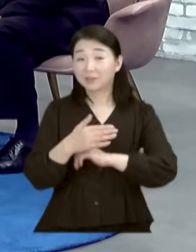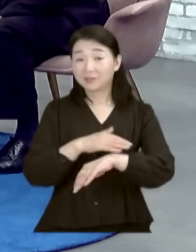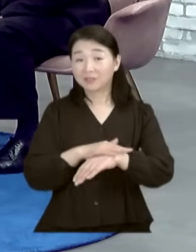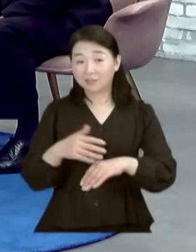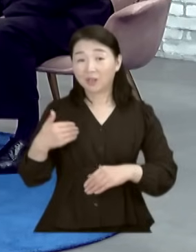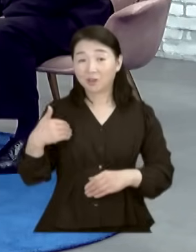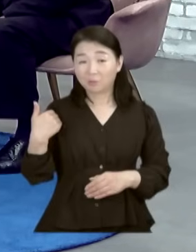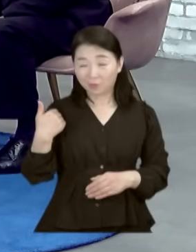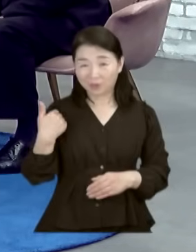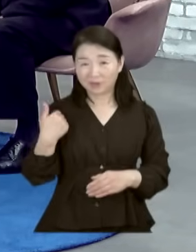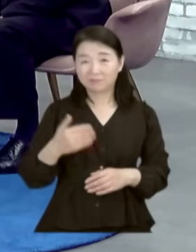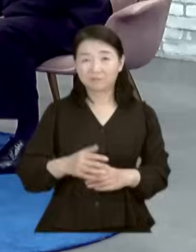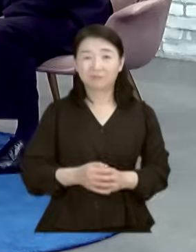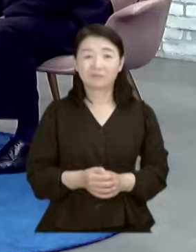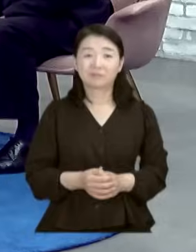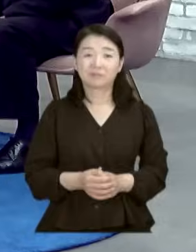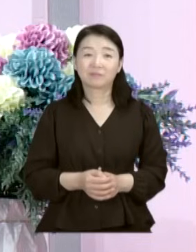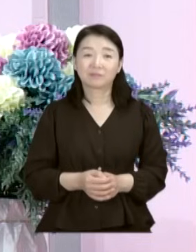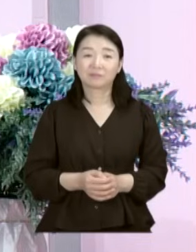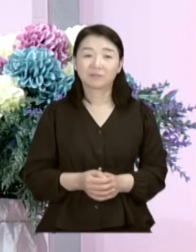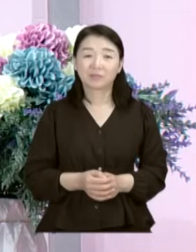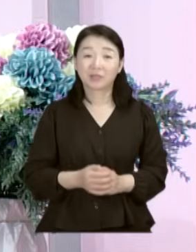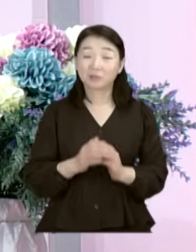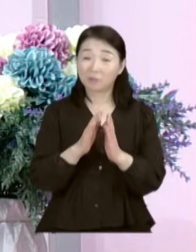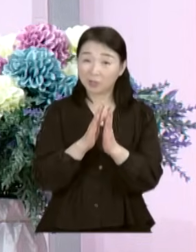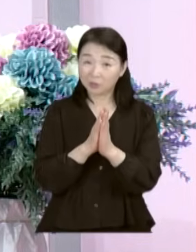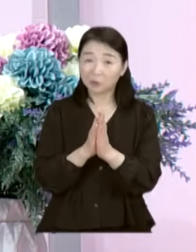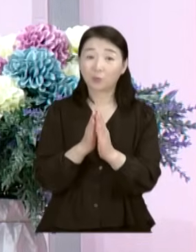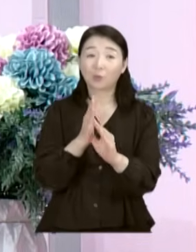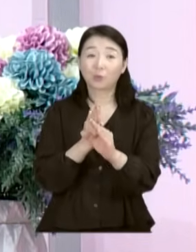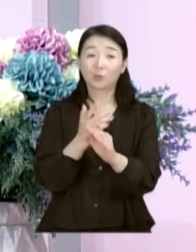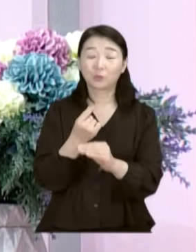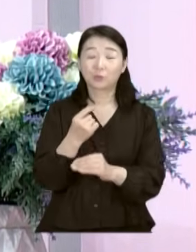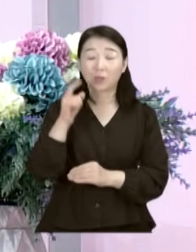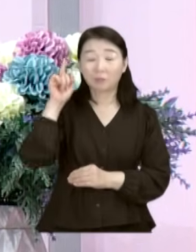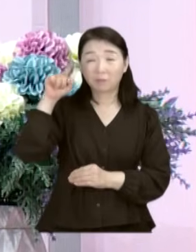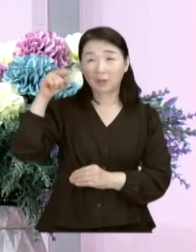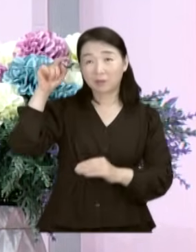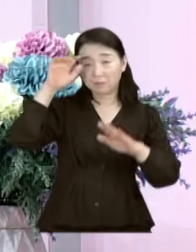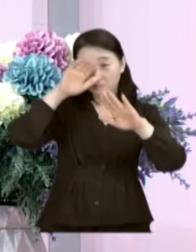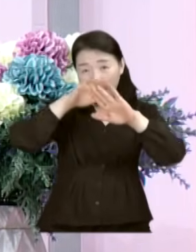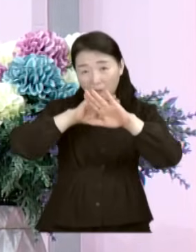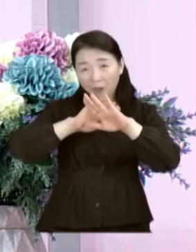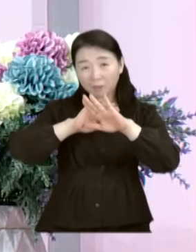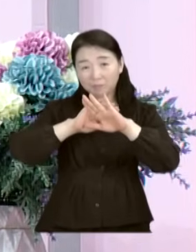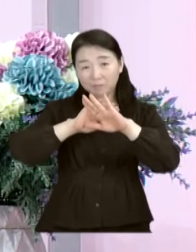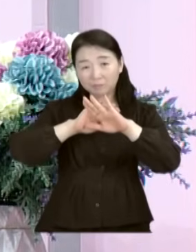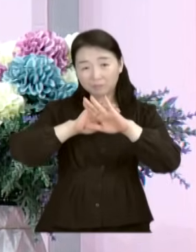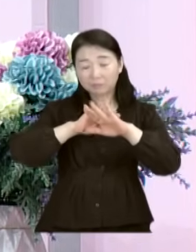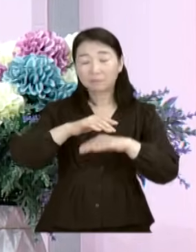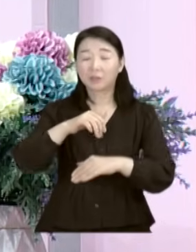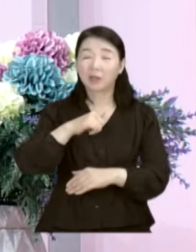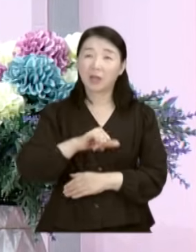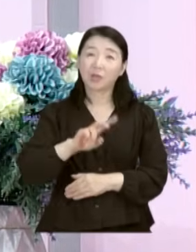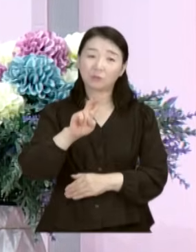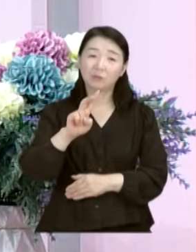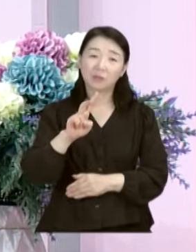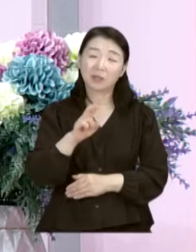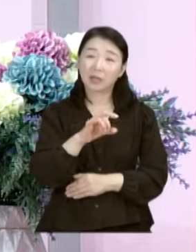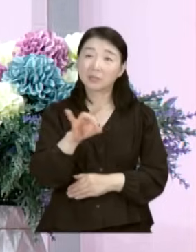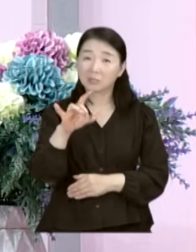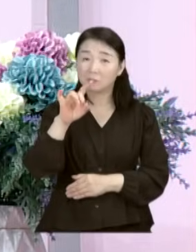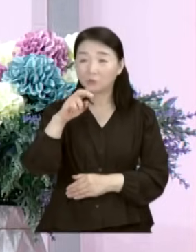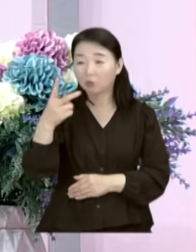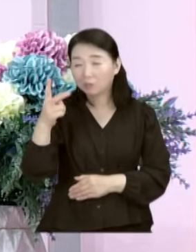어떤 변화가 있는 거는 아직 어리니까 근데 기도를 해요 매일 밤 아이들이 저희는 한 명씩 돌아가면서